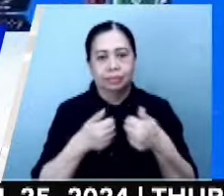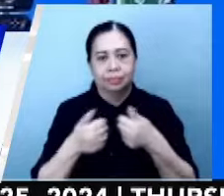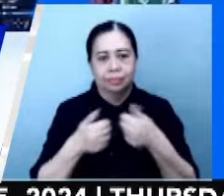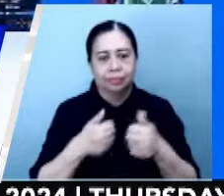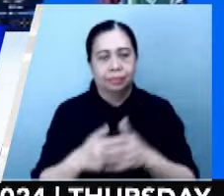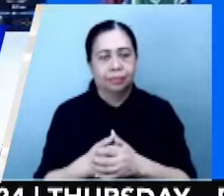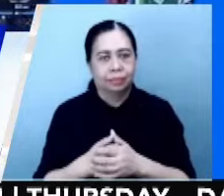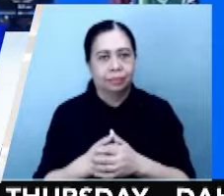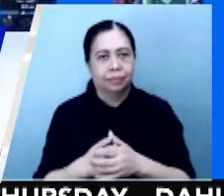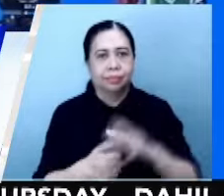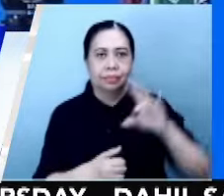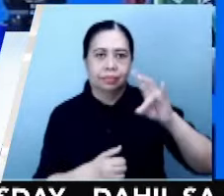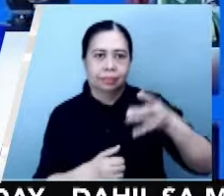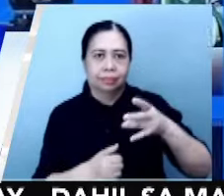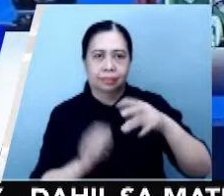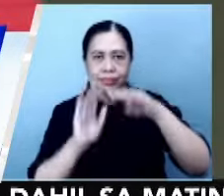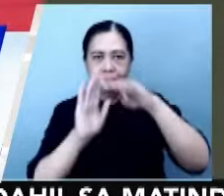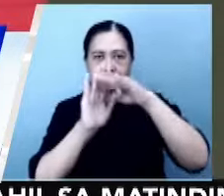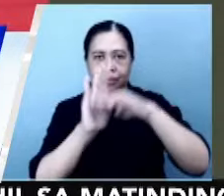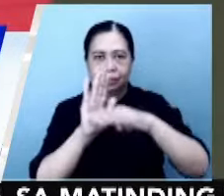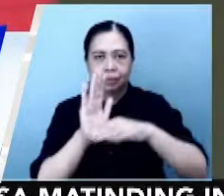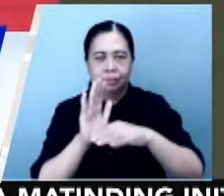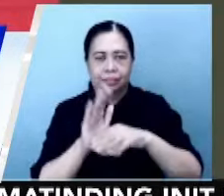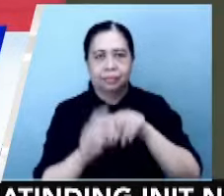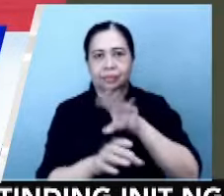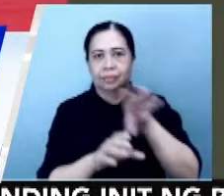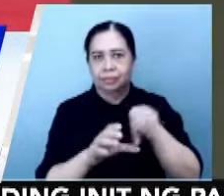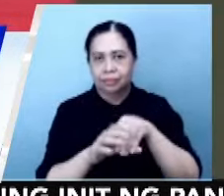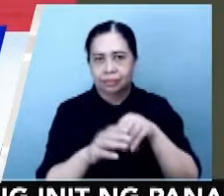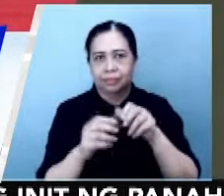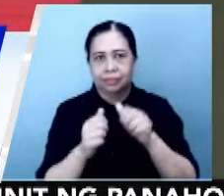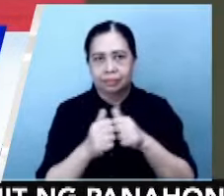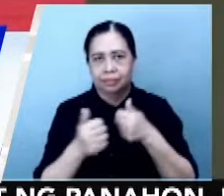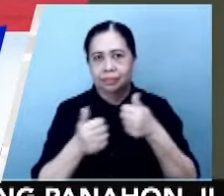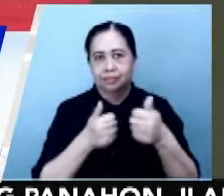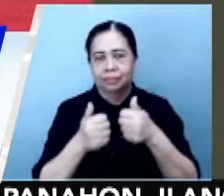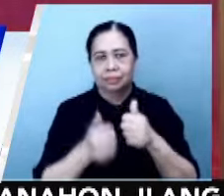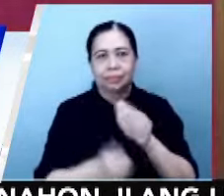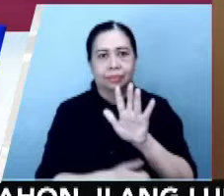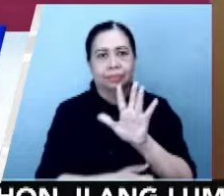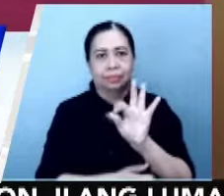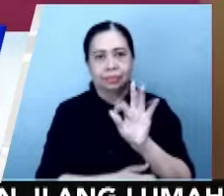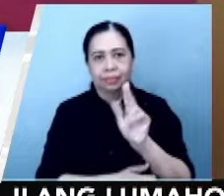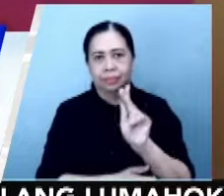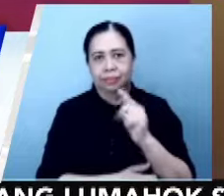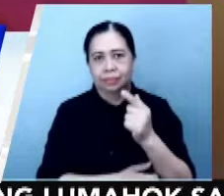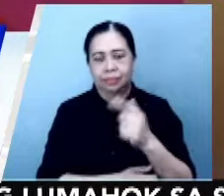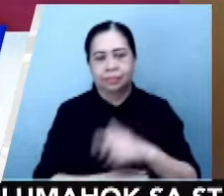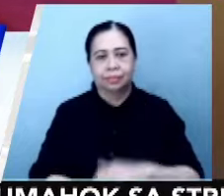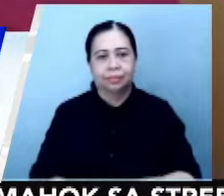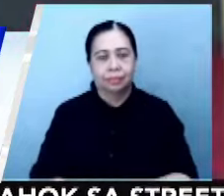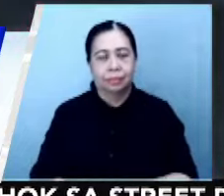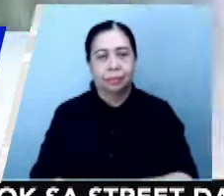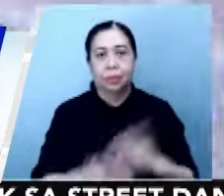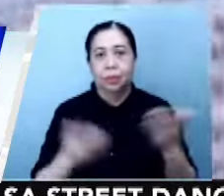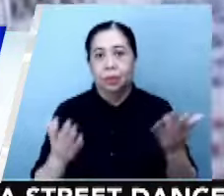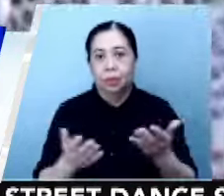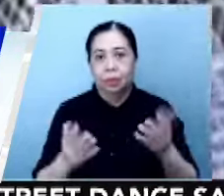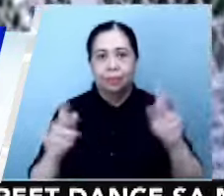siya sa ranking para maging isa sa contender sa 59-kilogram event sa Paris